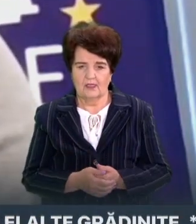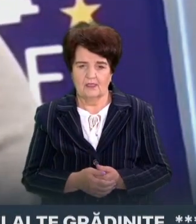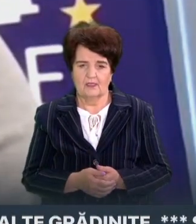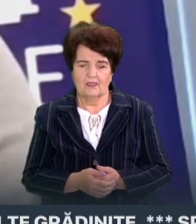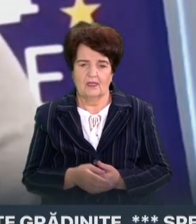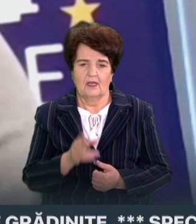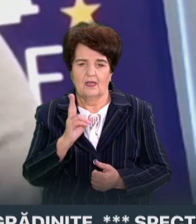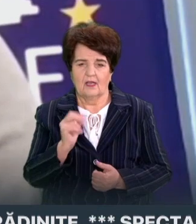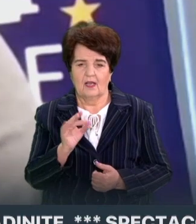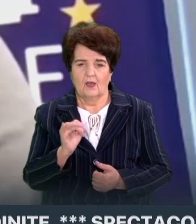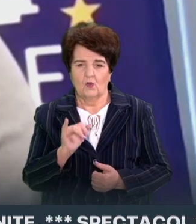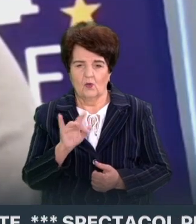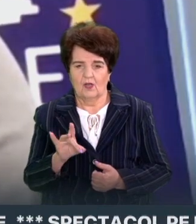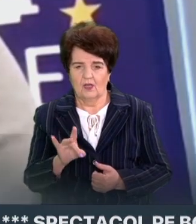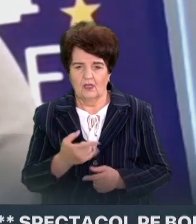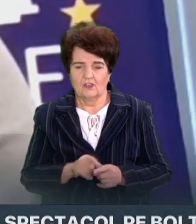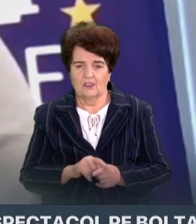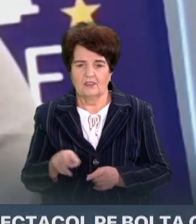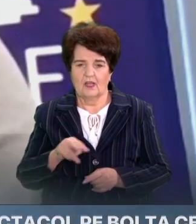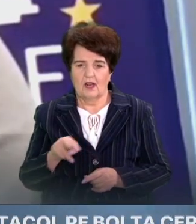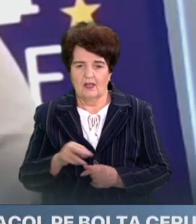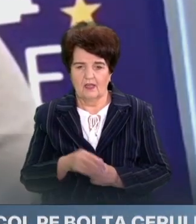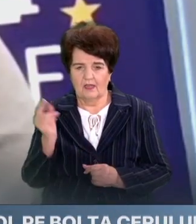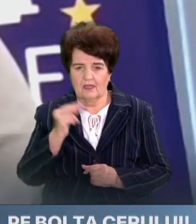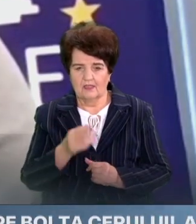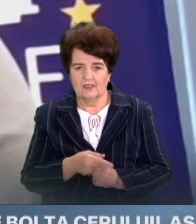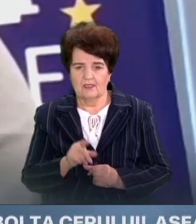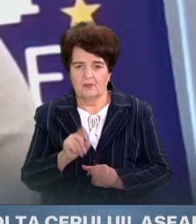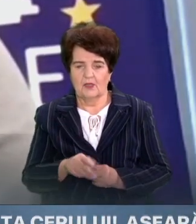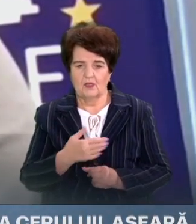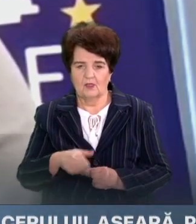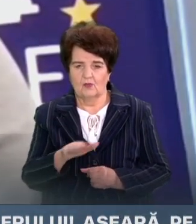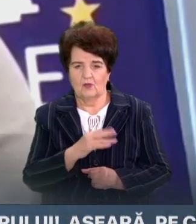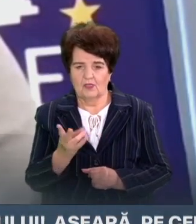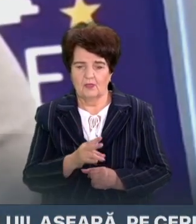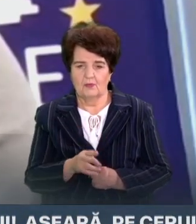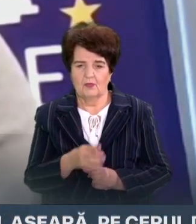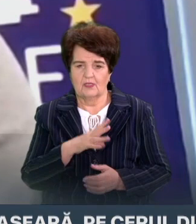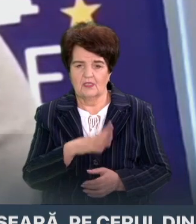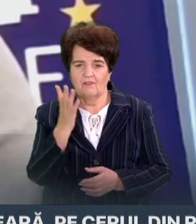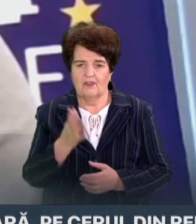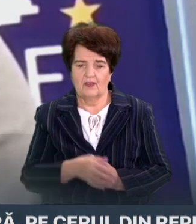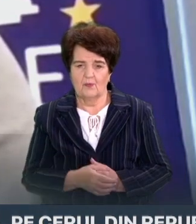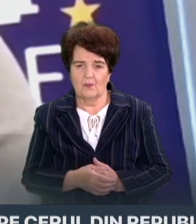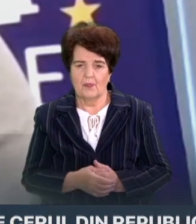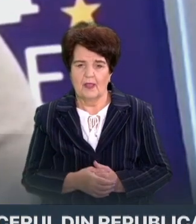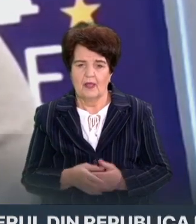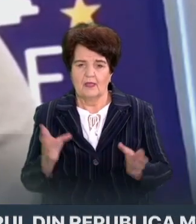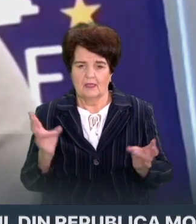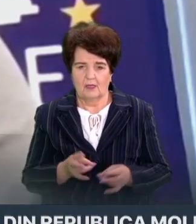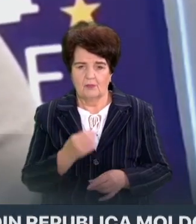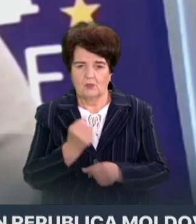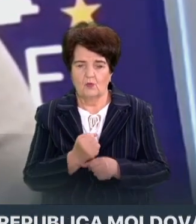alți candidați, și lecția acestor alegeri pentru autoritățile noastre trebuie să fie următoarea. Trebuie să